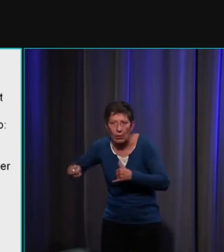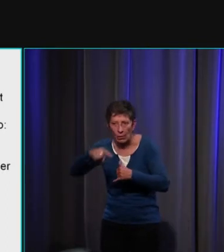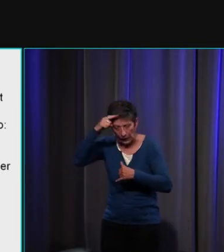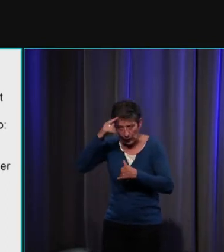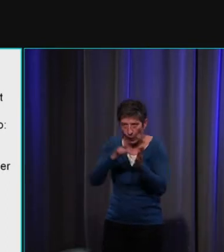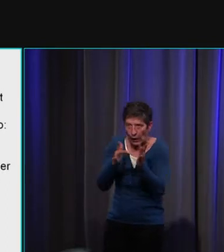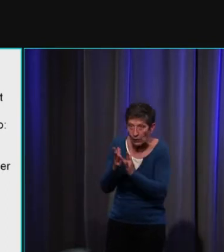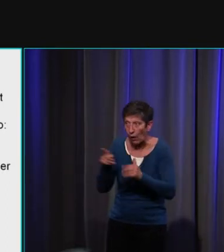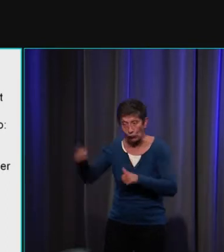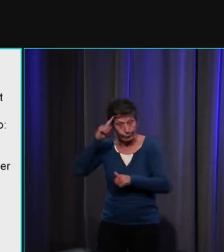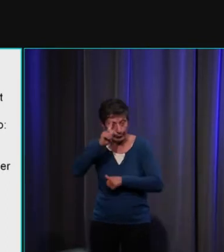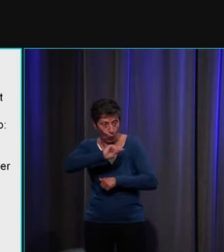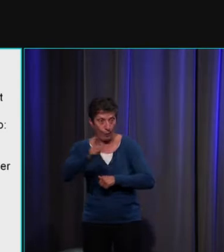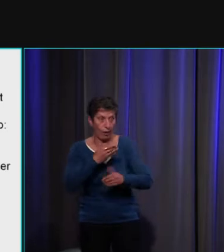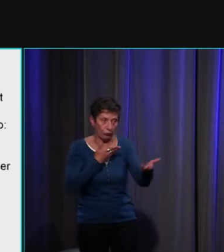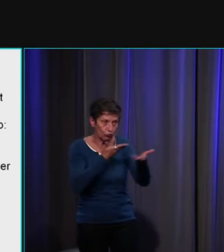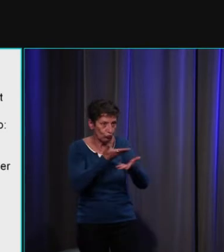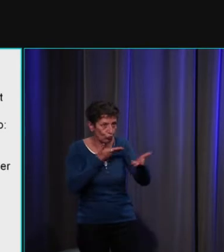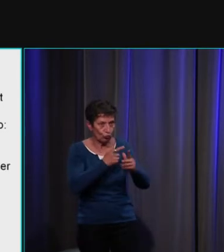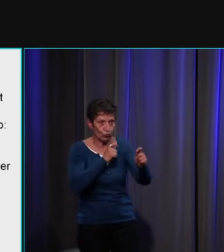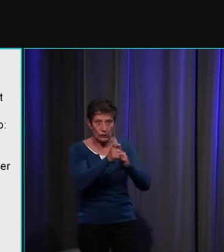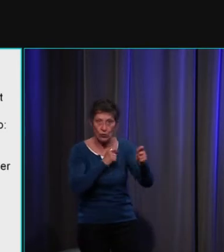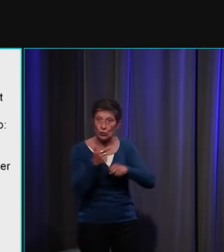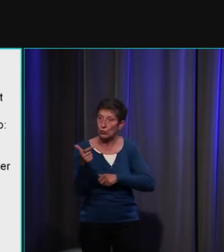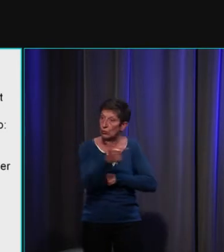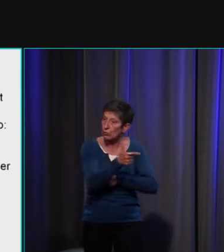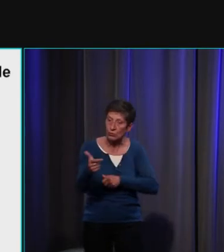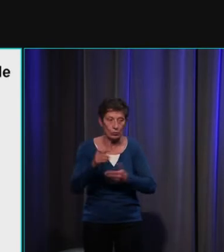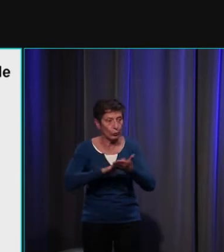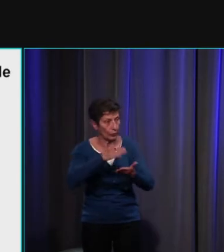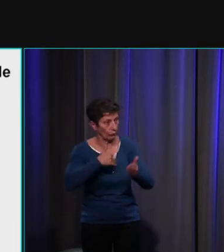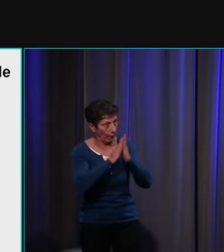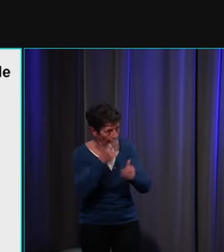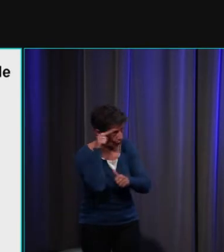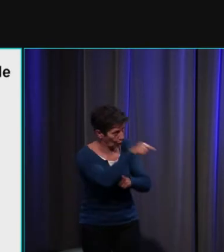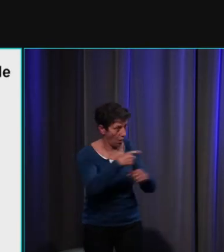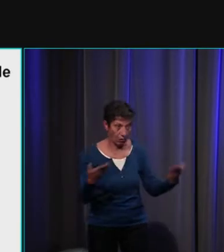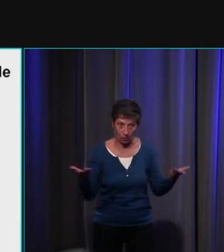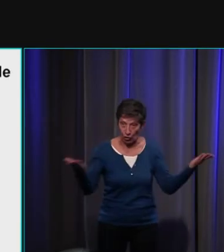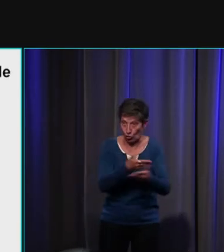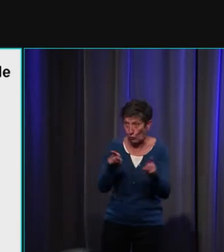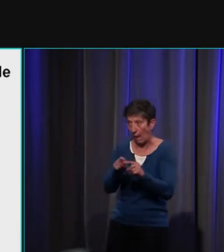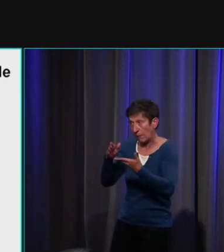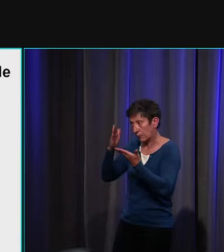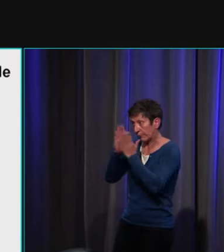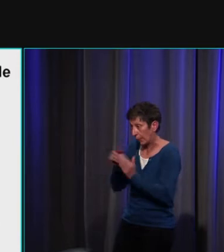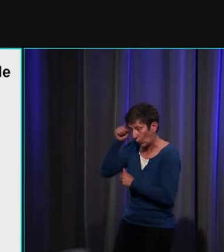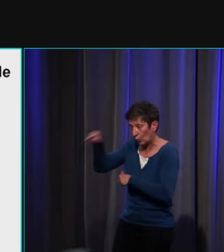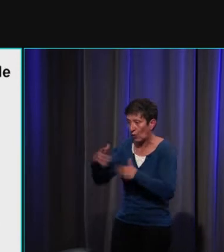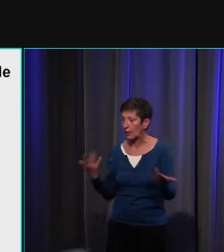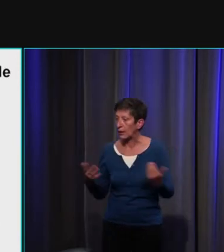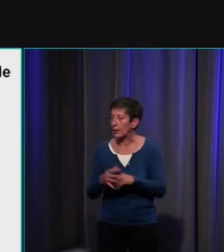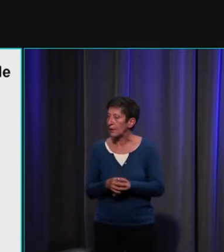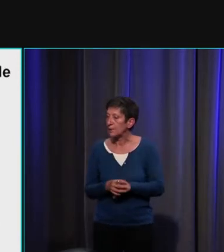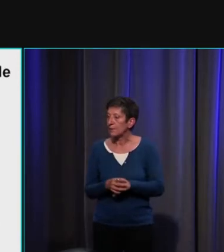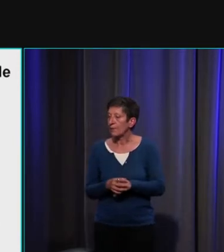il a discuté avec lui et ils ont promis chacun de prier l'un pour l'autre voilà c'est pas par hasard que c'est ces assises aussi la